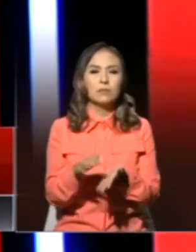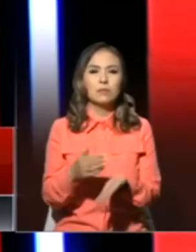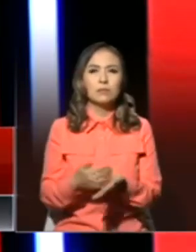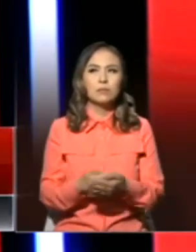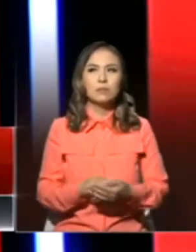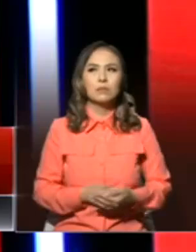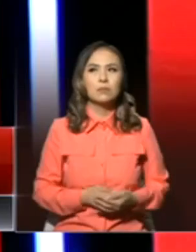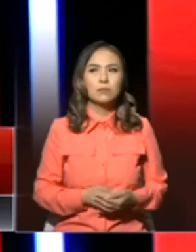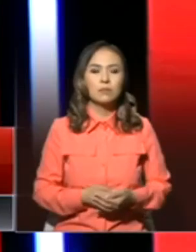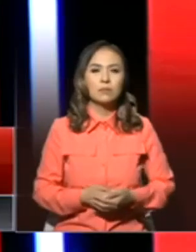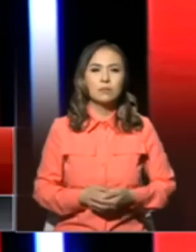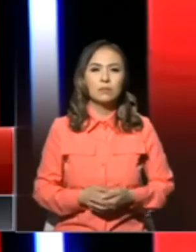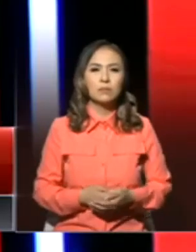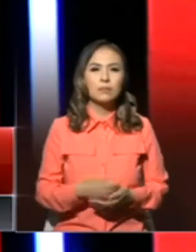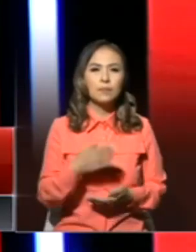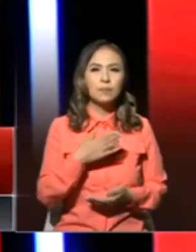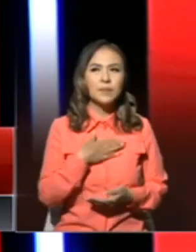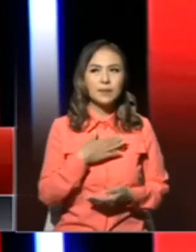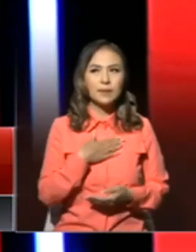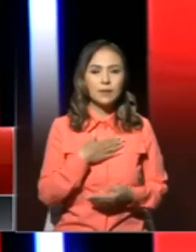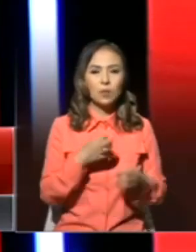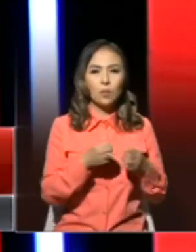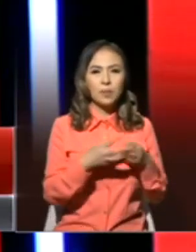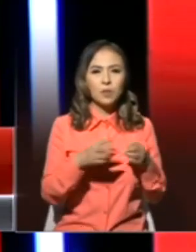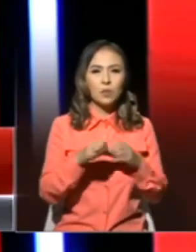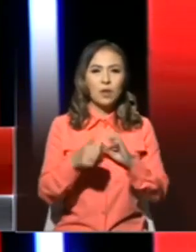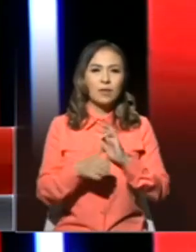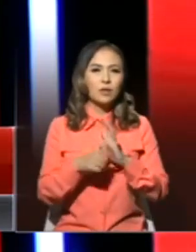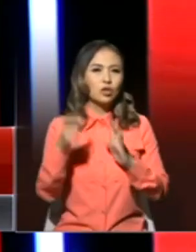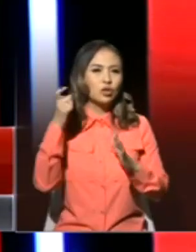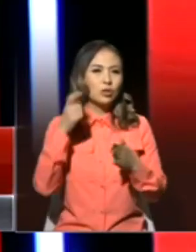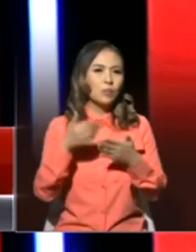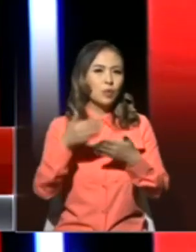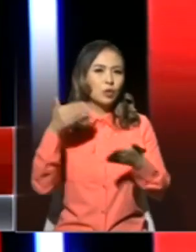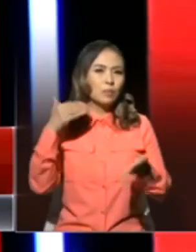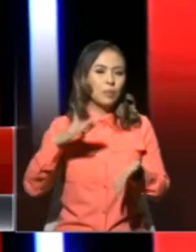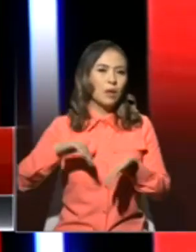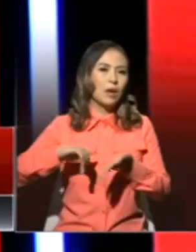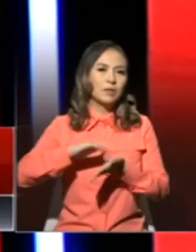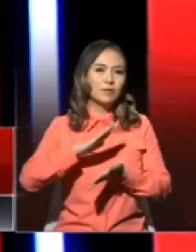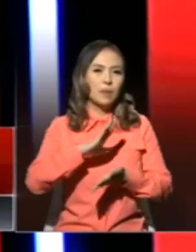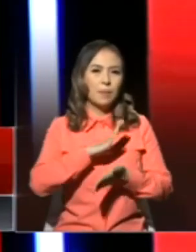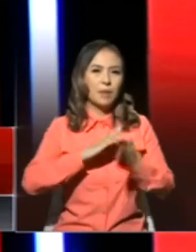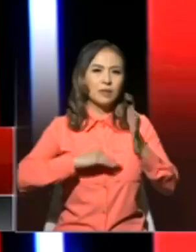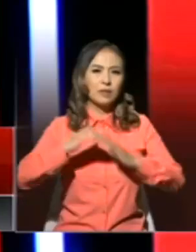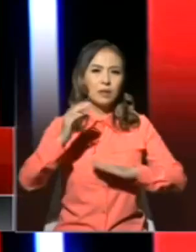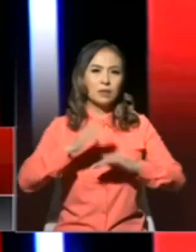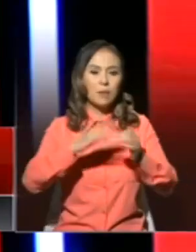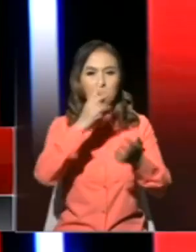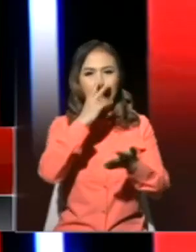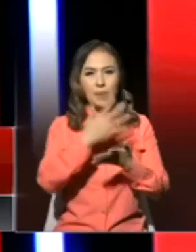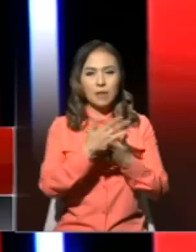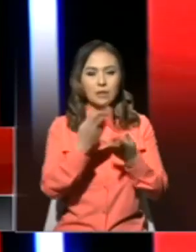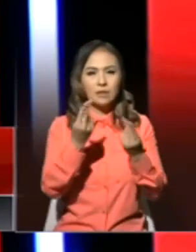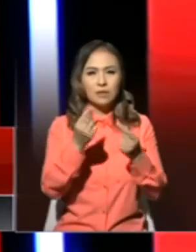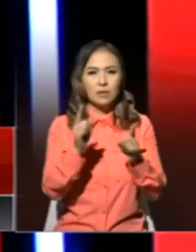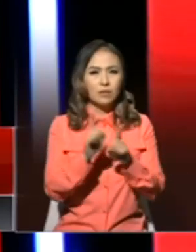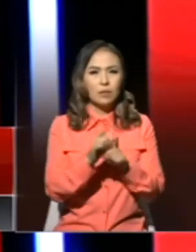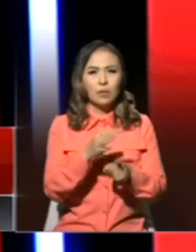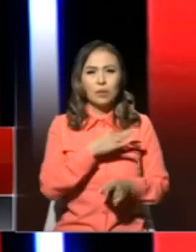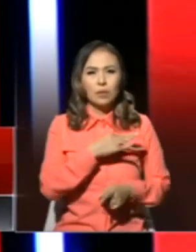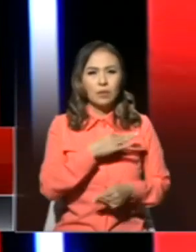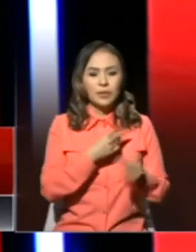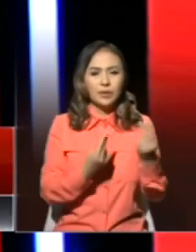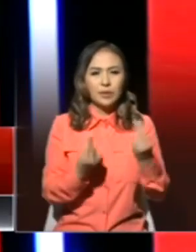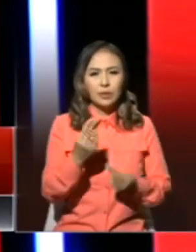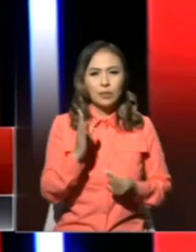Қарап отырсаңыздар, бізден 15-16 жыл бұрын бас тартқан мемлекет. Тәжірибе көрсетіп отыр. Ақшаң бәрібір ойнайтын адам бәрібір ойнайды. Бұған